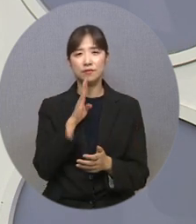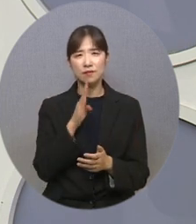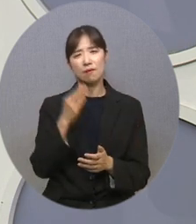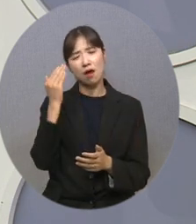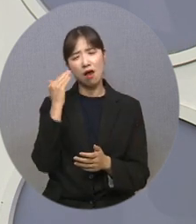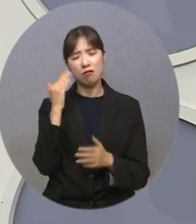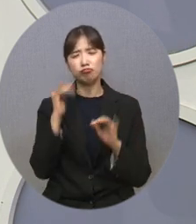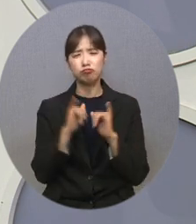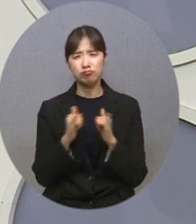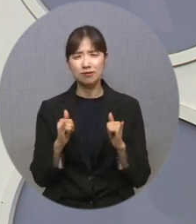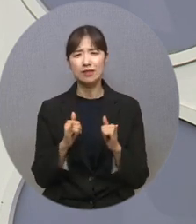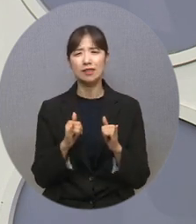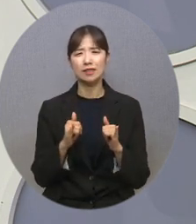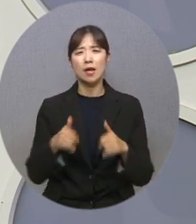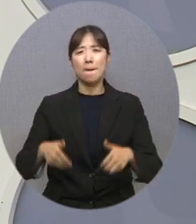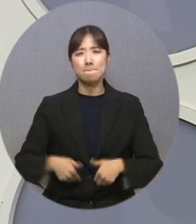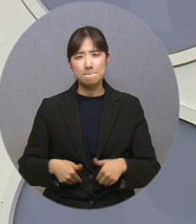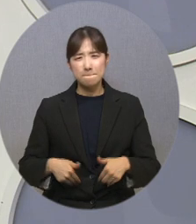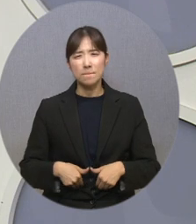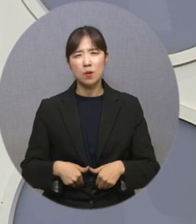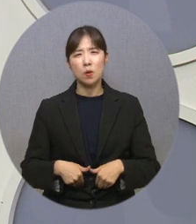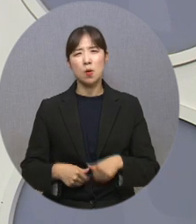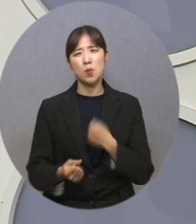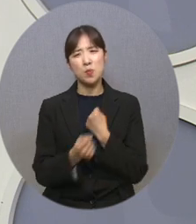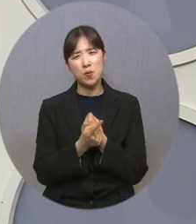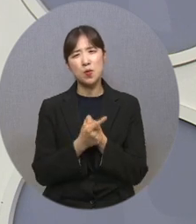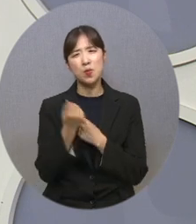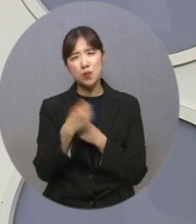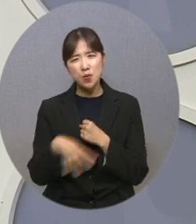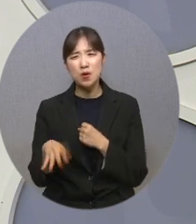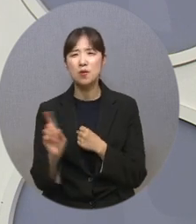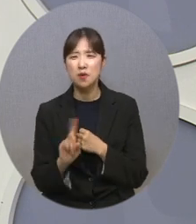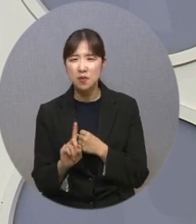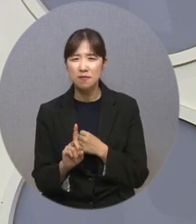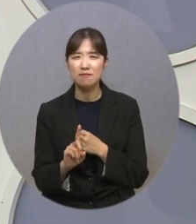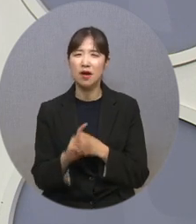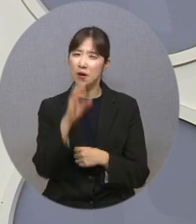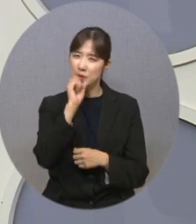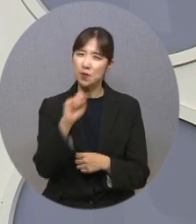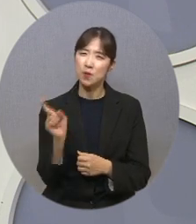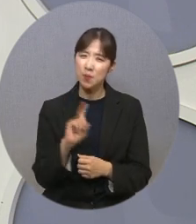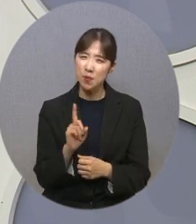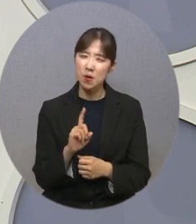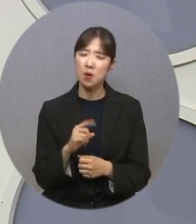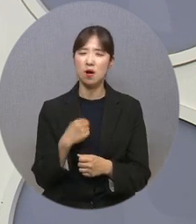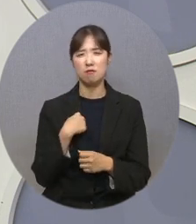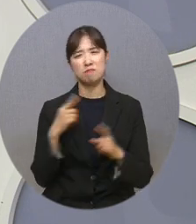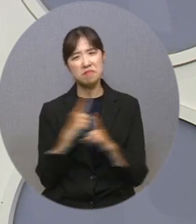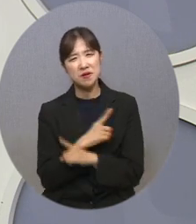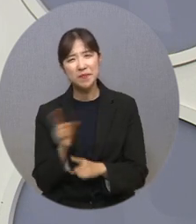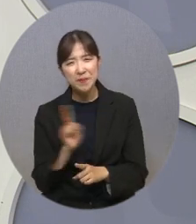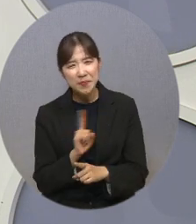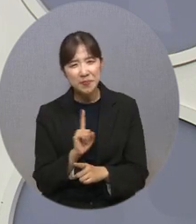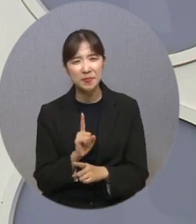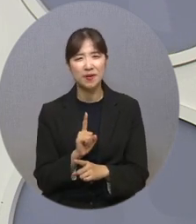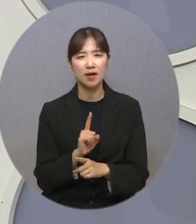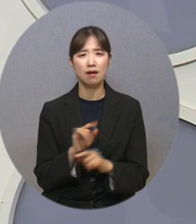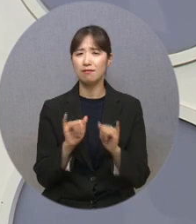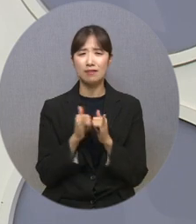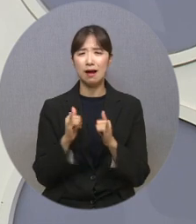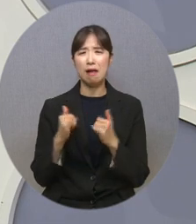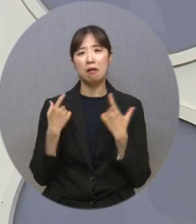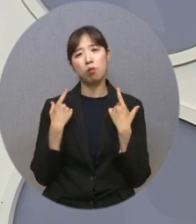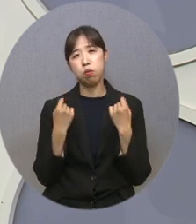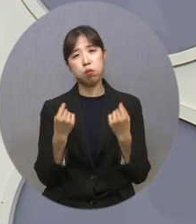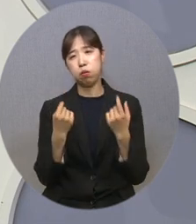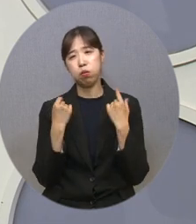우리 한국인에게 필요한 덕목은 무엇이고 뭐가 좋을까? 뭐가 우리가 바꿔야 될까? 뭔가 사람은 그대로일